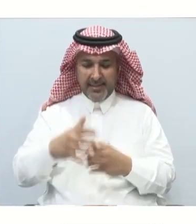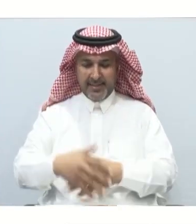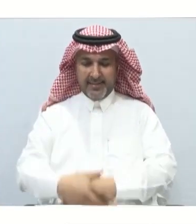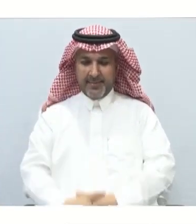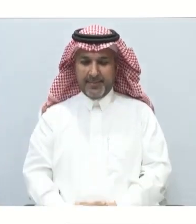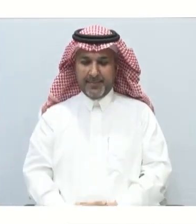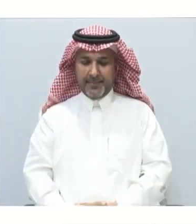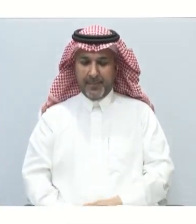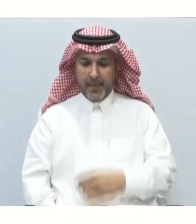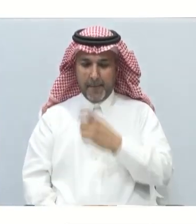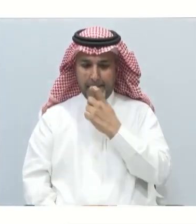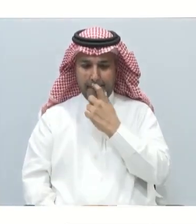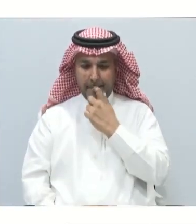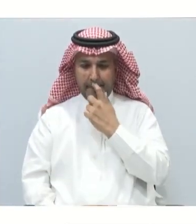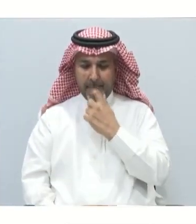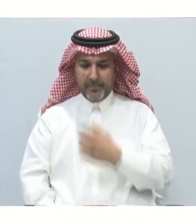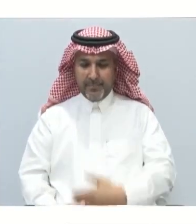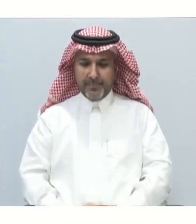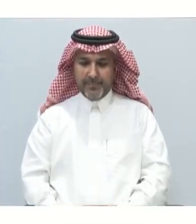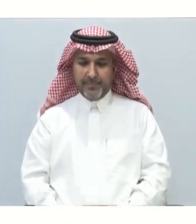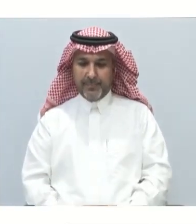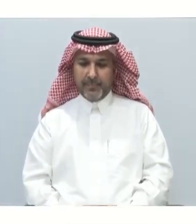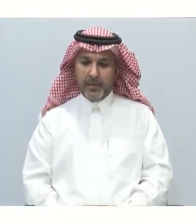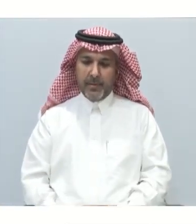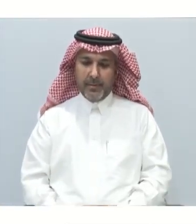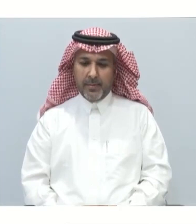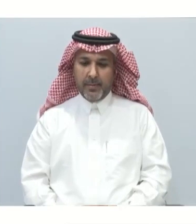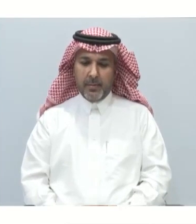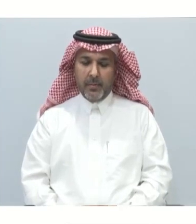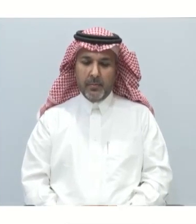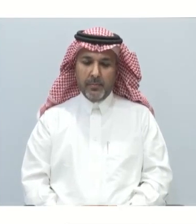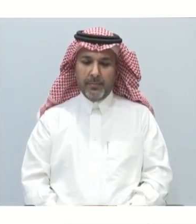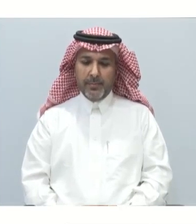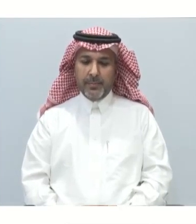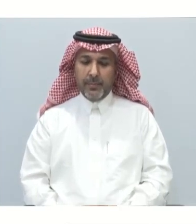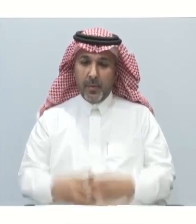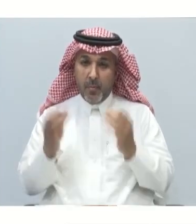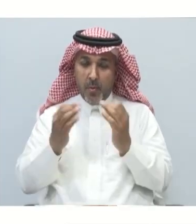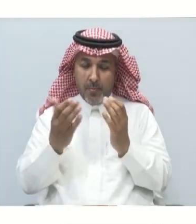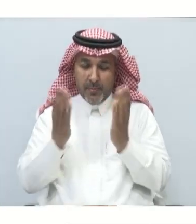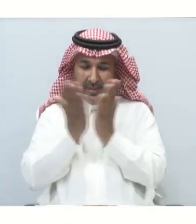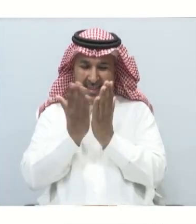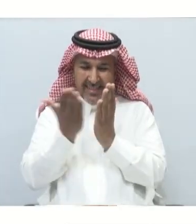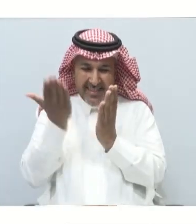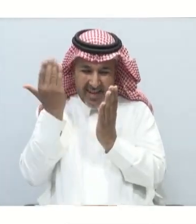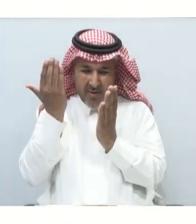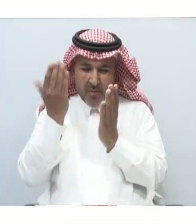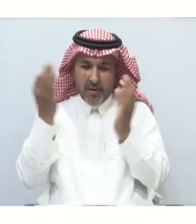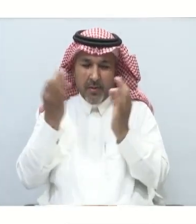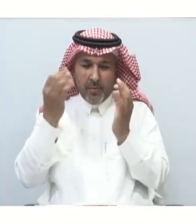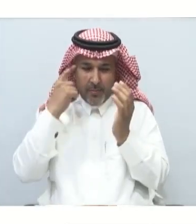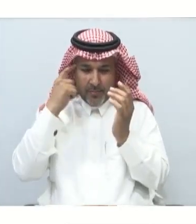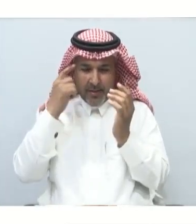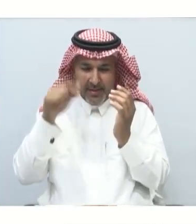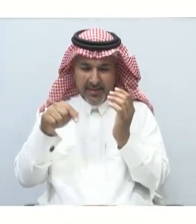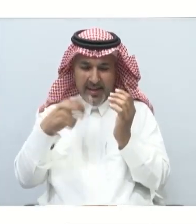هذا الدرس بتتمنى لكم دائما وابدا متابعه طيبه اذا فاتك الدرس الماضي ضروري ترجع له على قناه عين في اليوتيوب ستجد